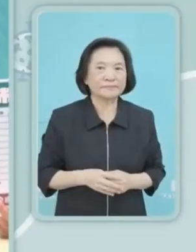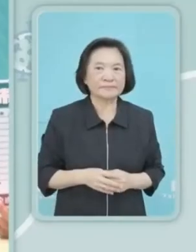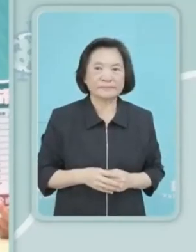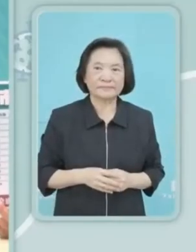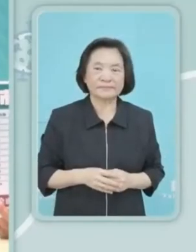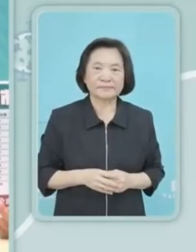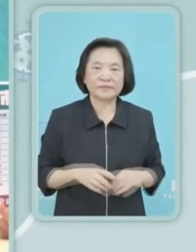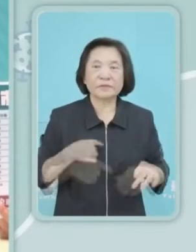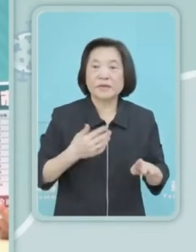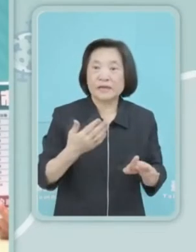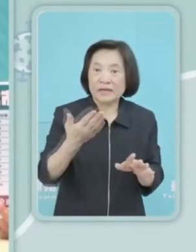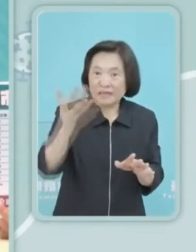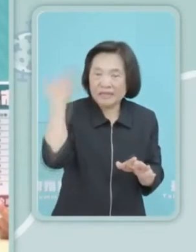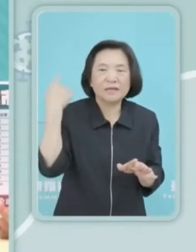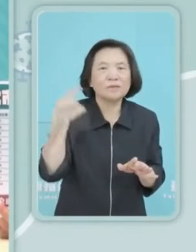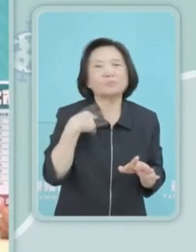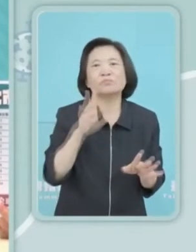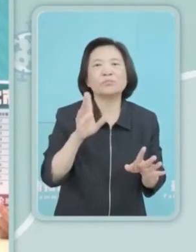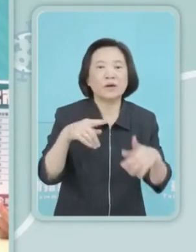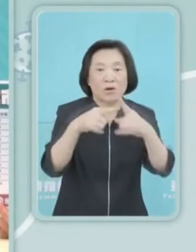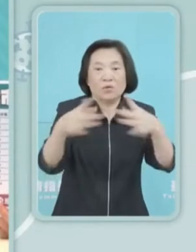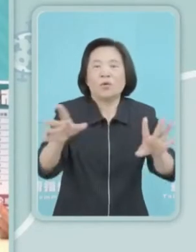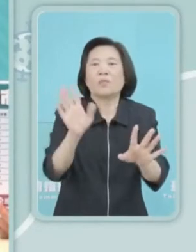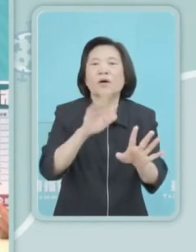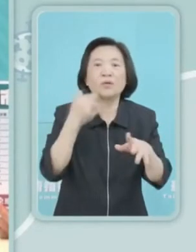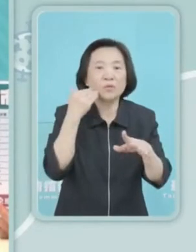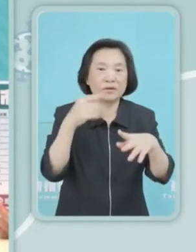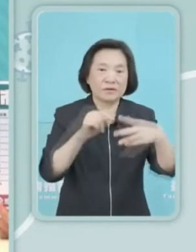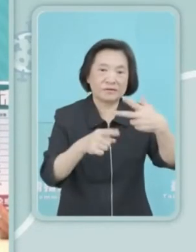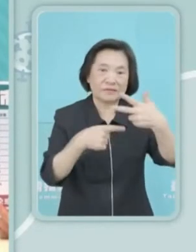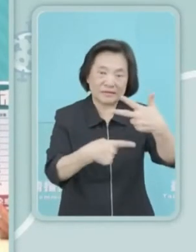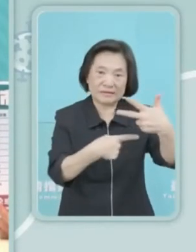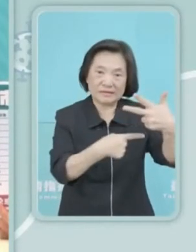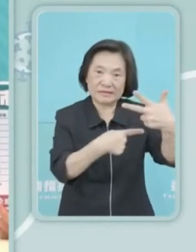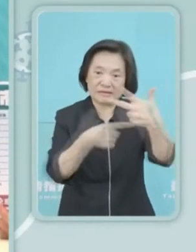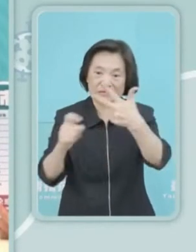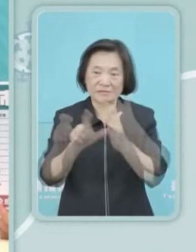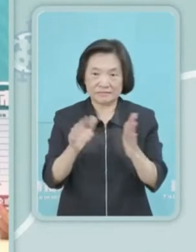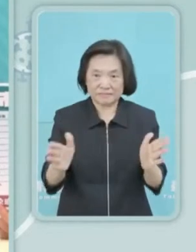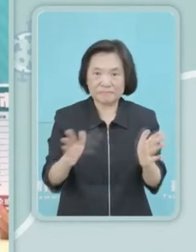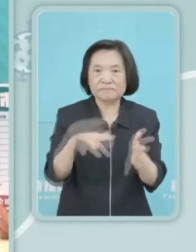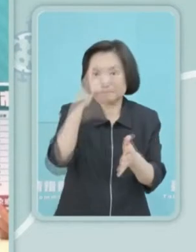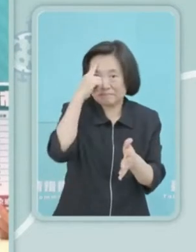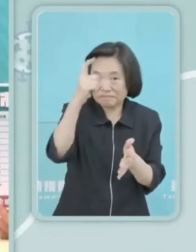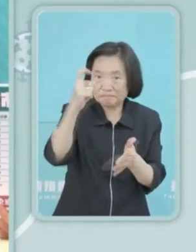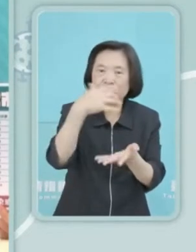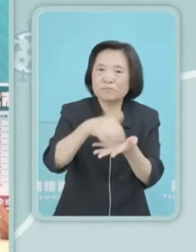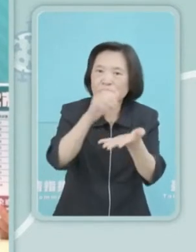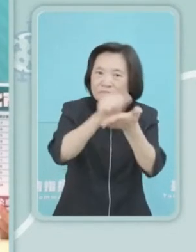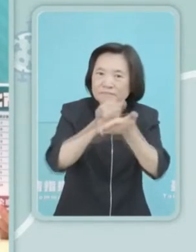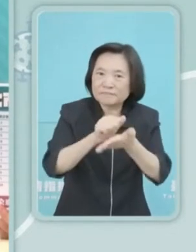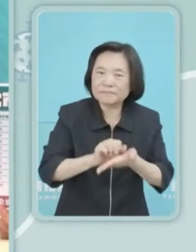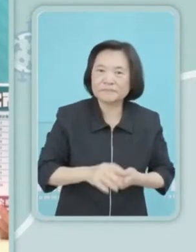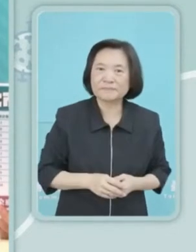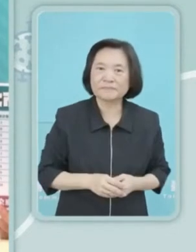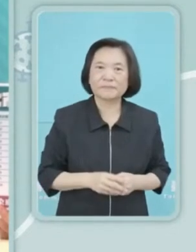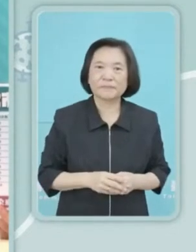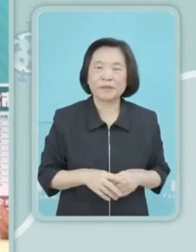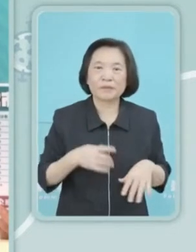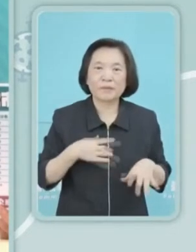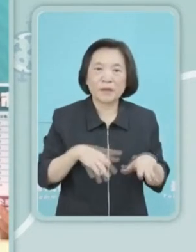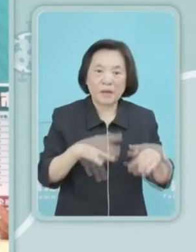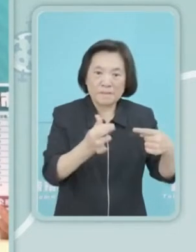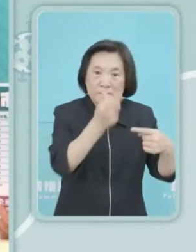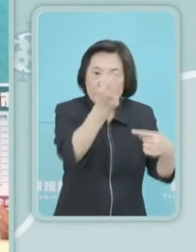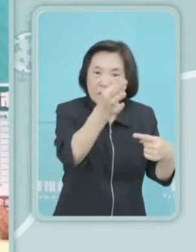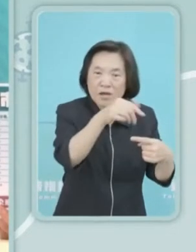从以前的就不算了，那人多的时候，现在从7月1号到7月10号，这10天的统计，你看看哦，我们这个确